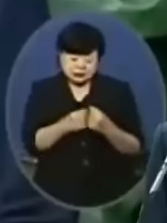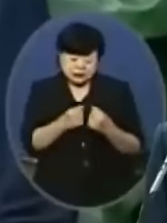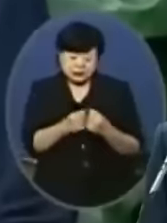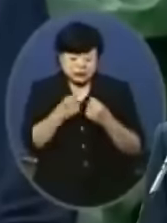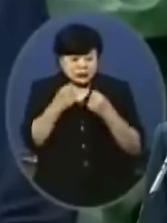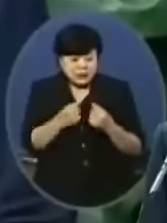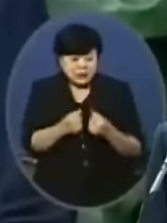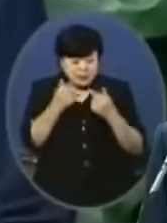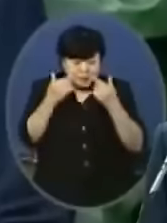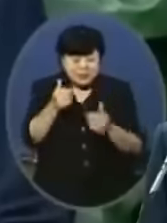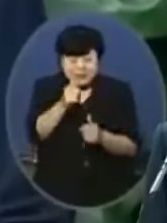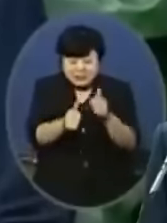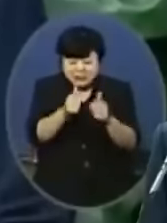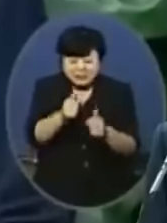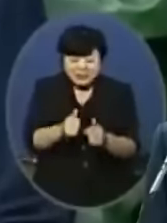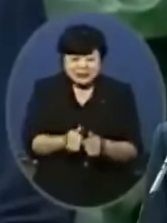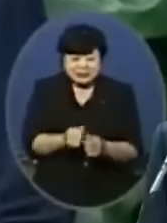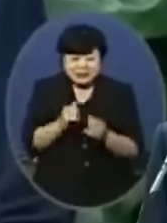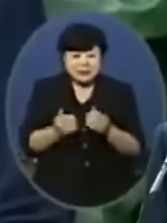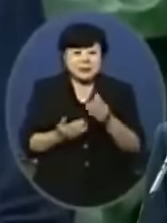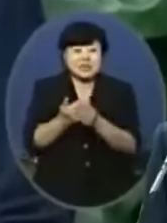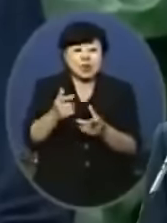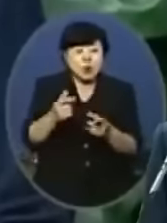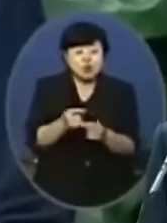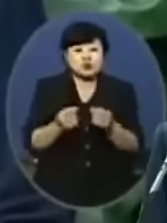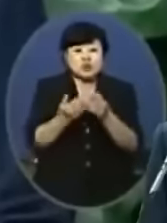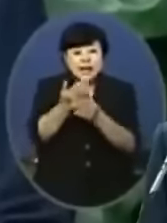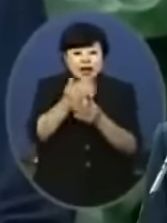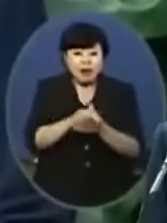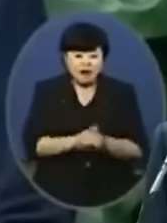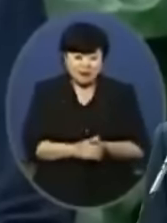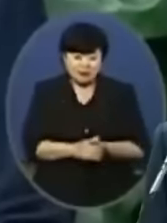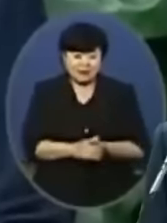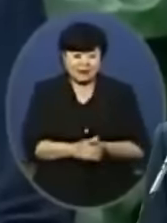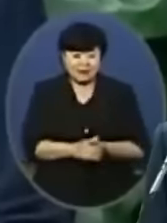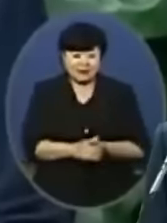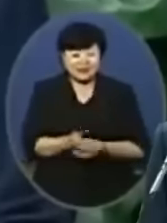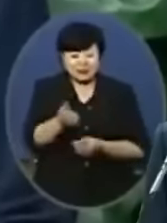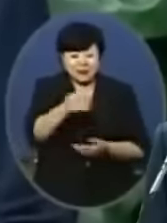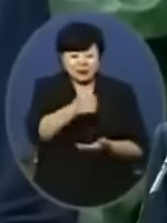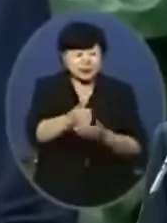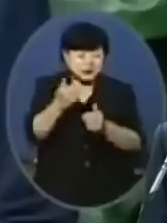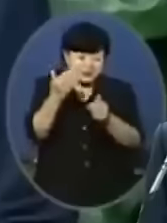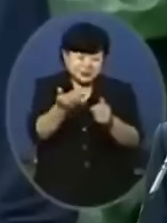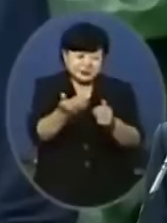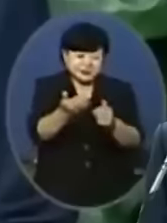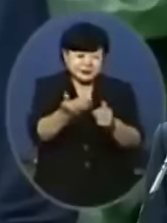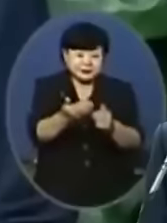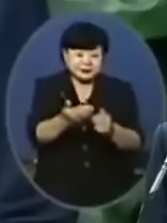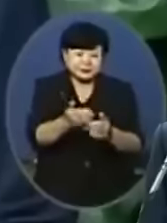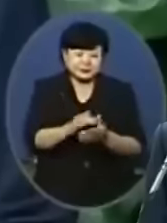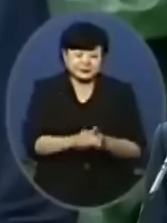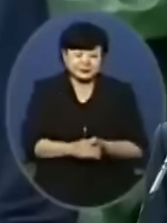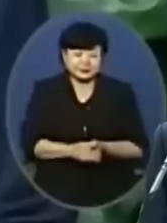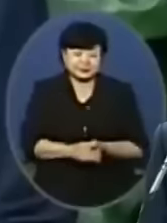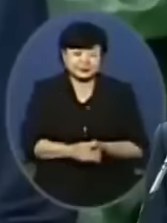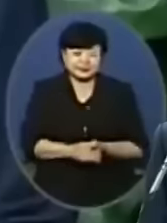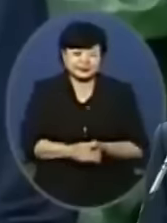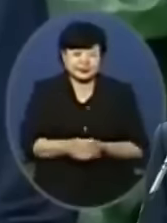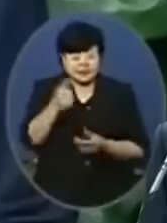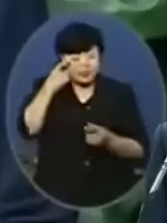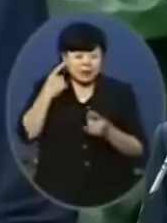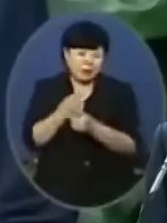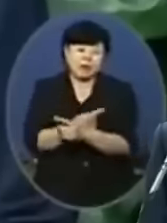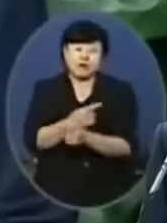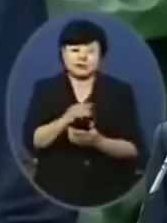때문에 반드시 경쟁자가 생기고 원수가 생겨납니다. 그런데 주님께서 발상을 바꾸라는